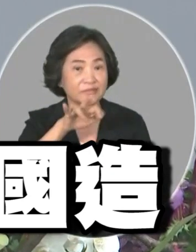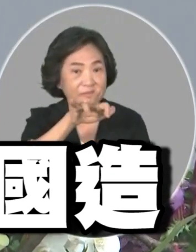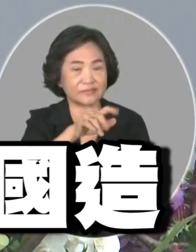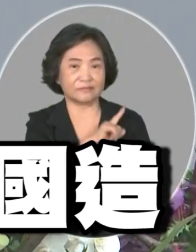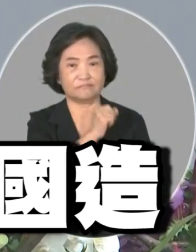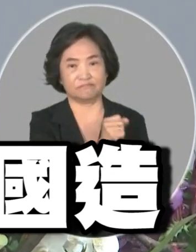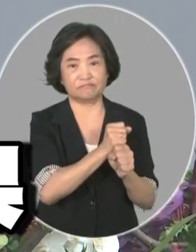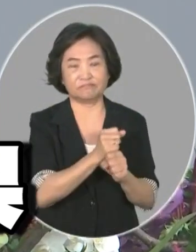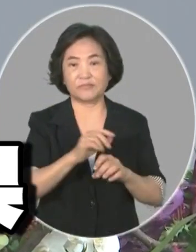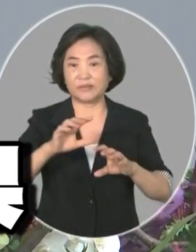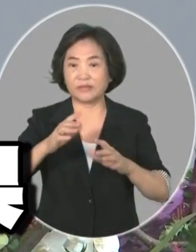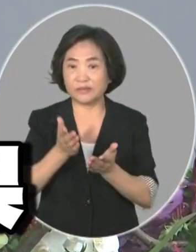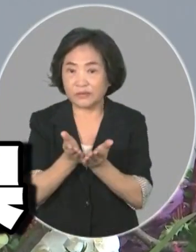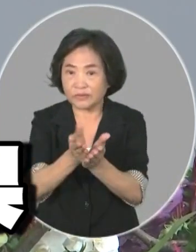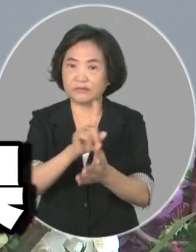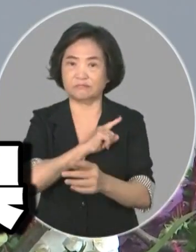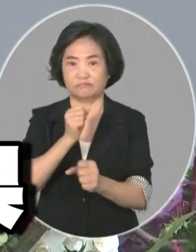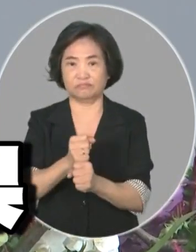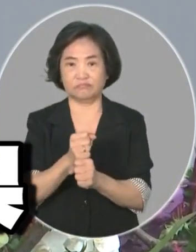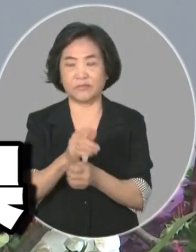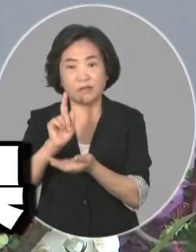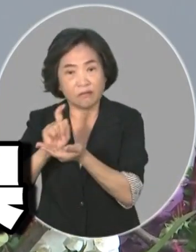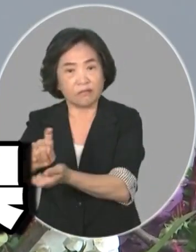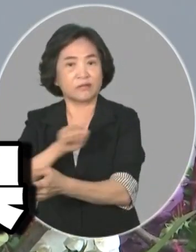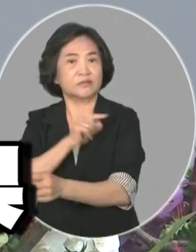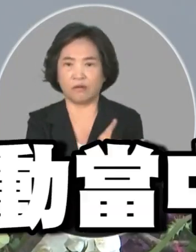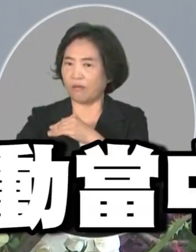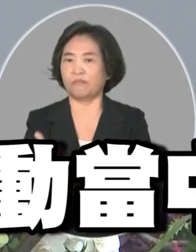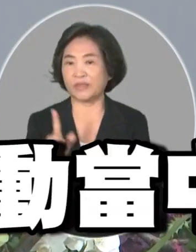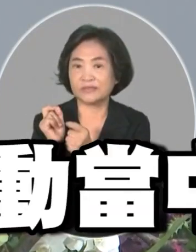建国造都有具体的成果。